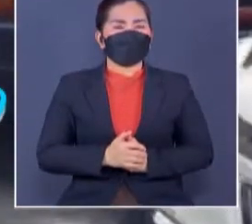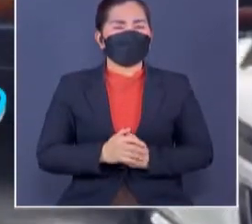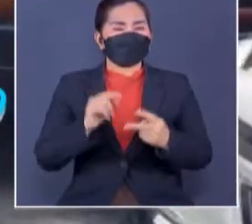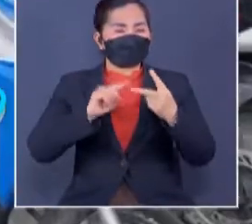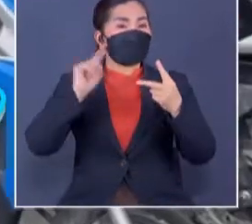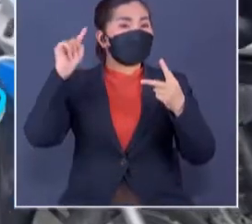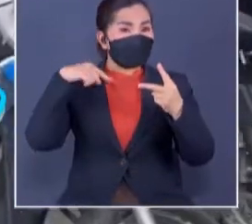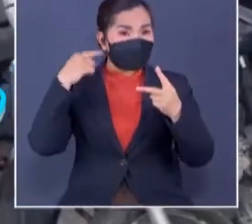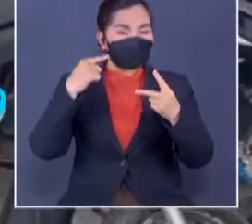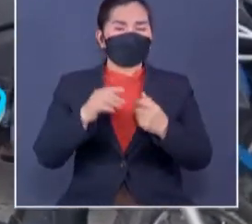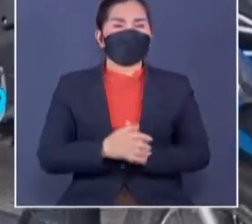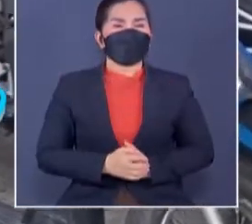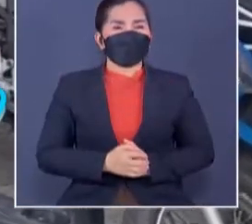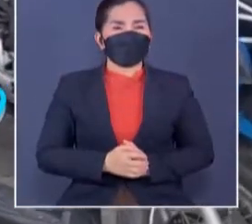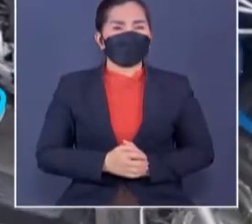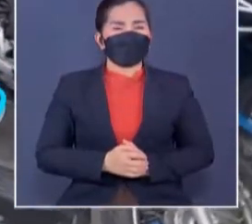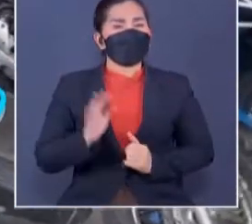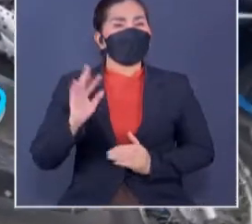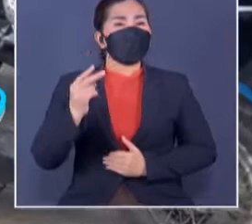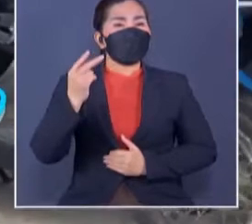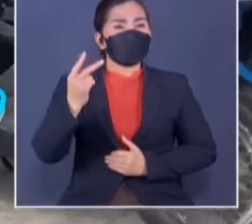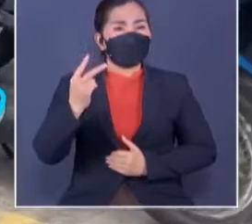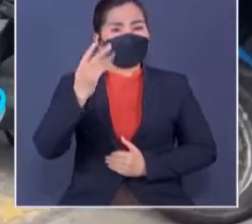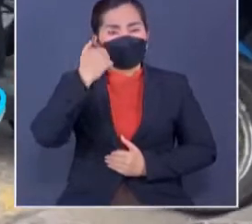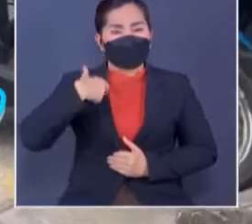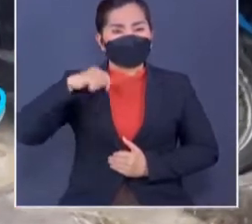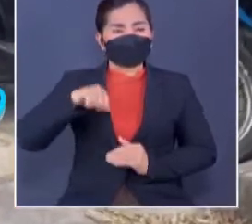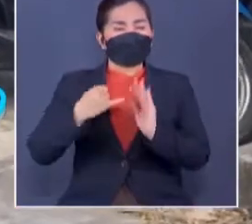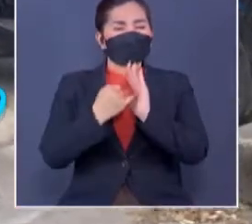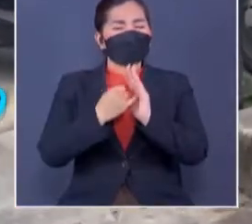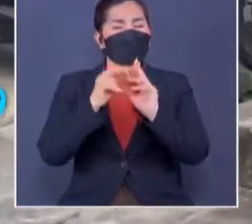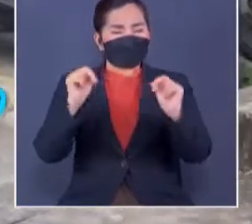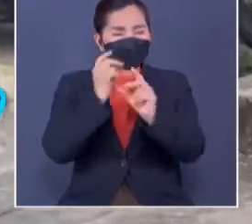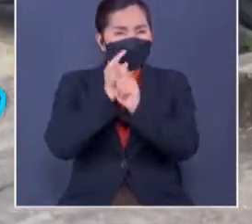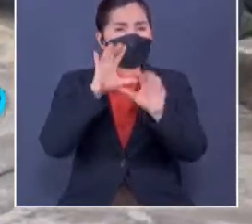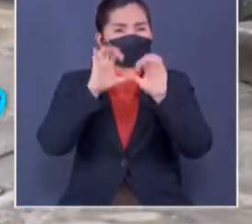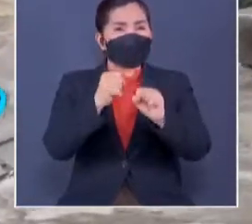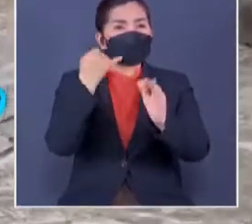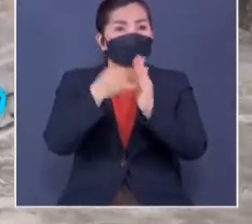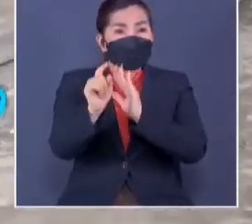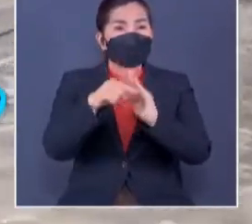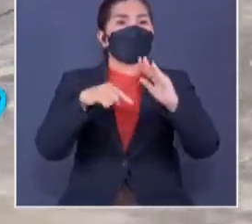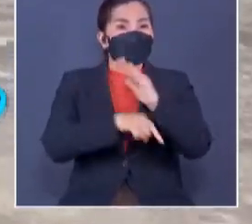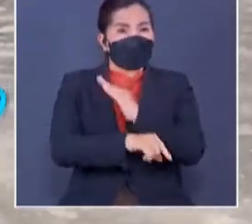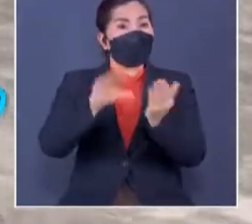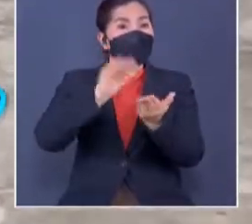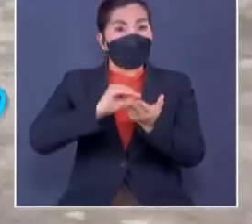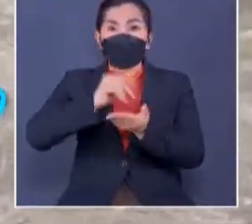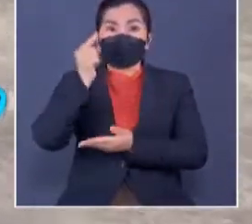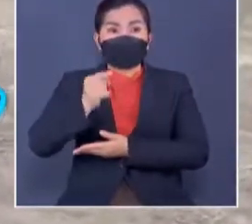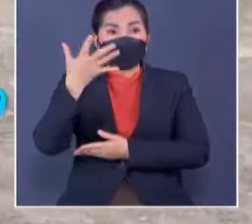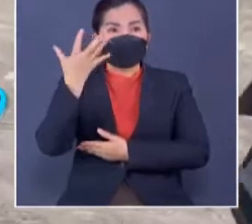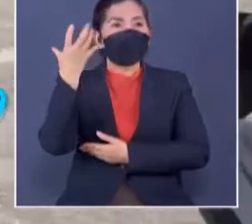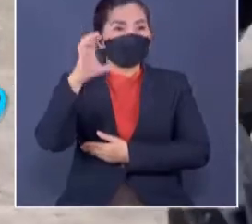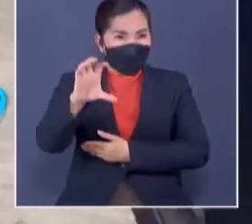นางสาวฟีย้อนชองผู้ต้องหาตามหมายจับศาลนนทบุรีนะคะในข้อหาช่อโกงนำเข้าสู่ระบบคอมพิวเตอ